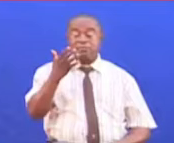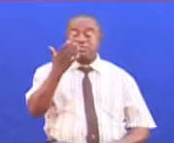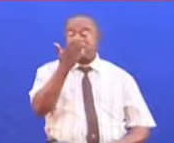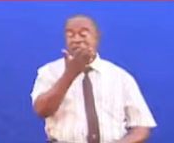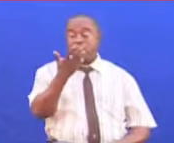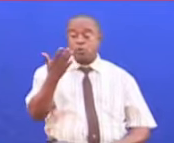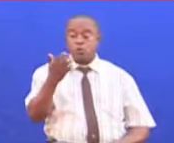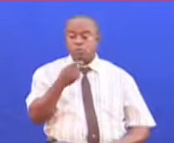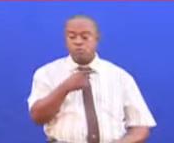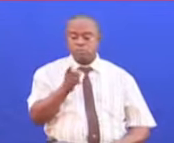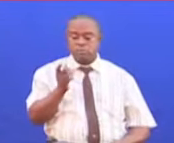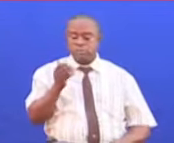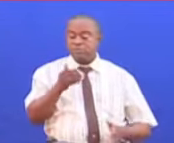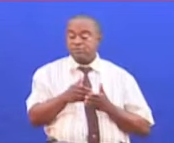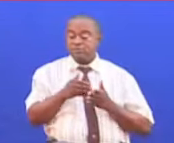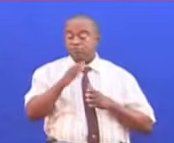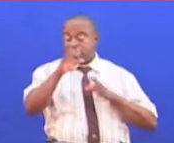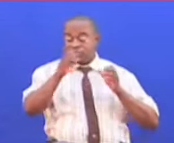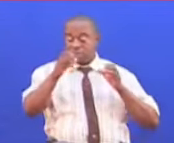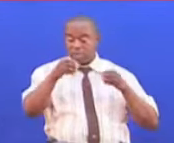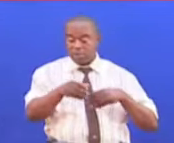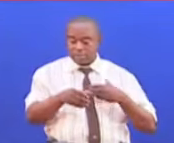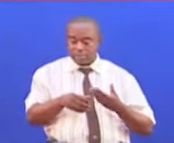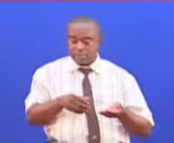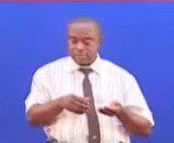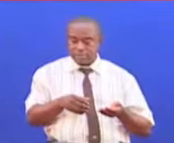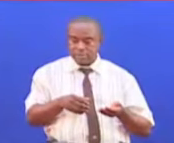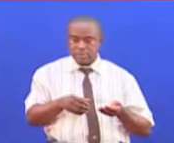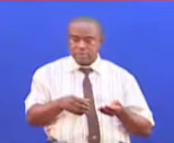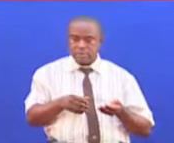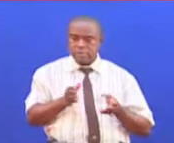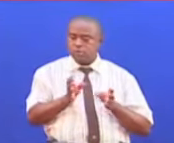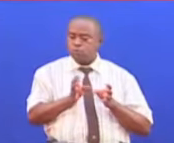zim refika MB Ya Kama yako haziko